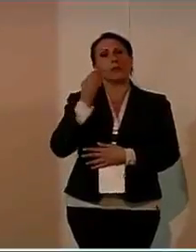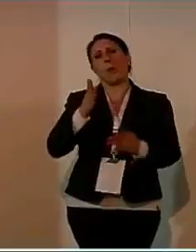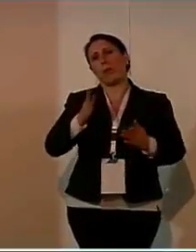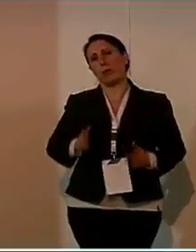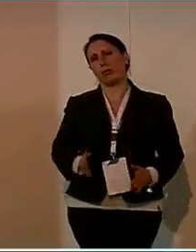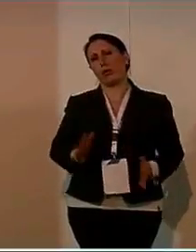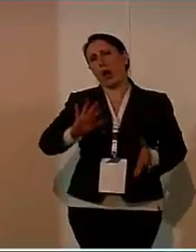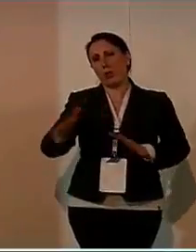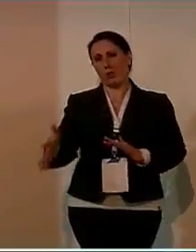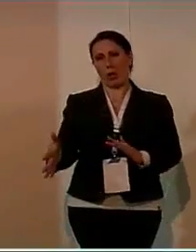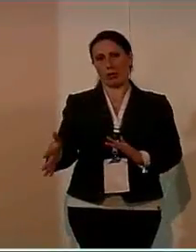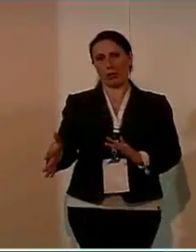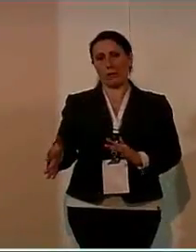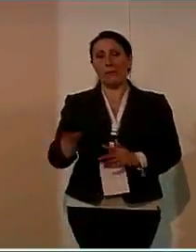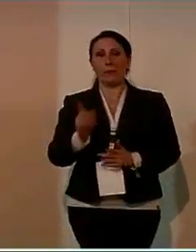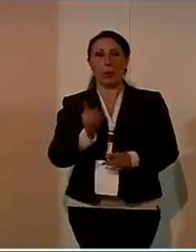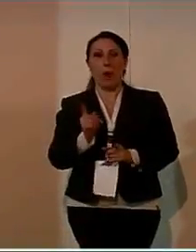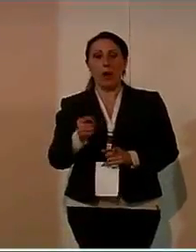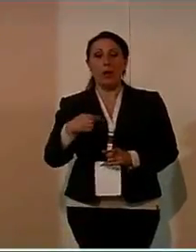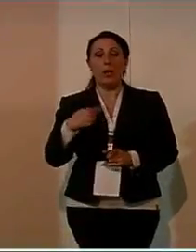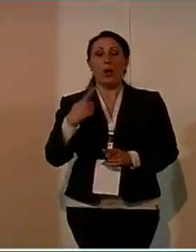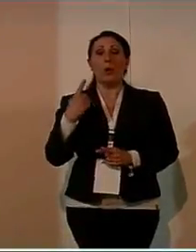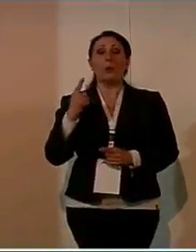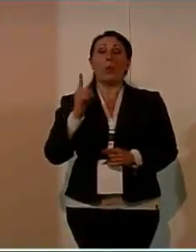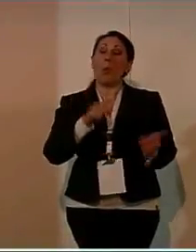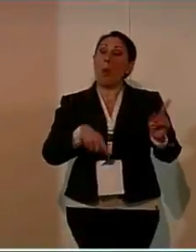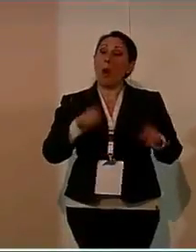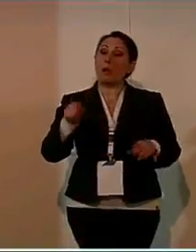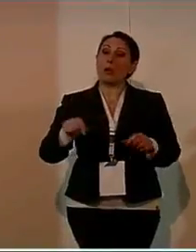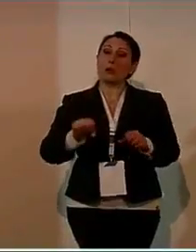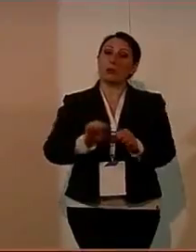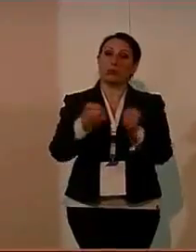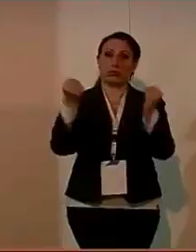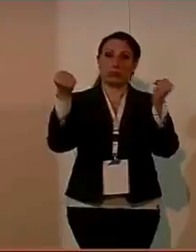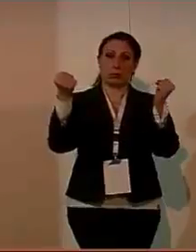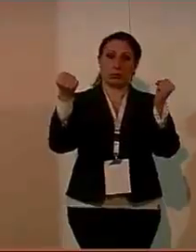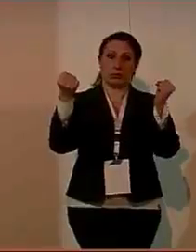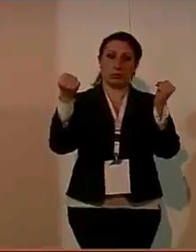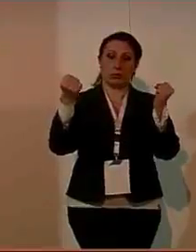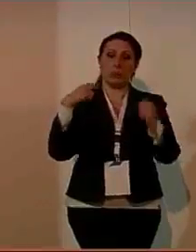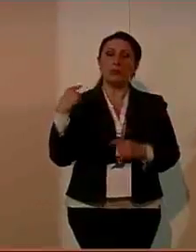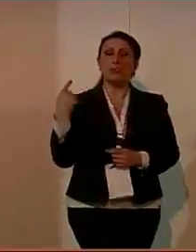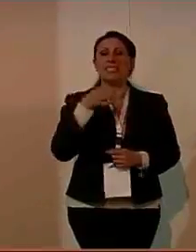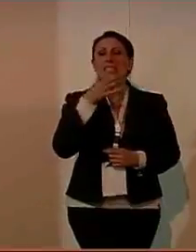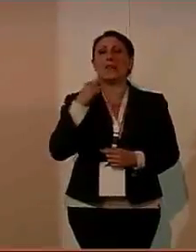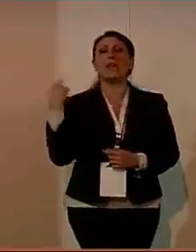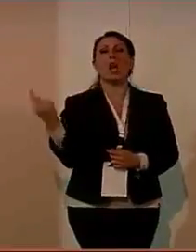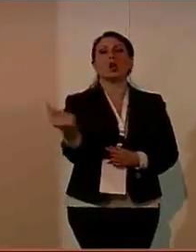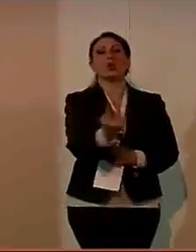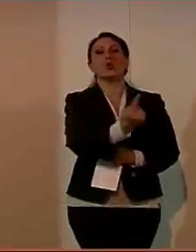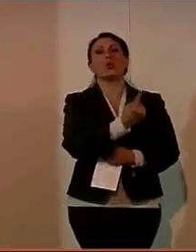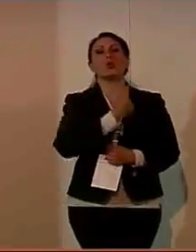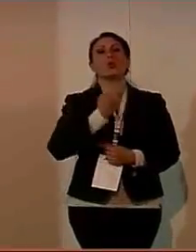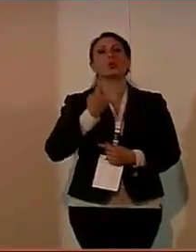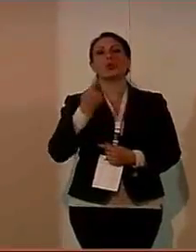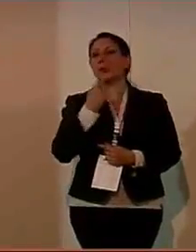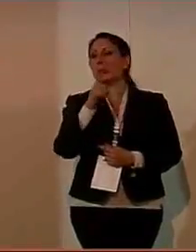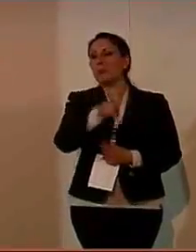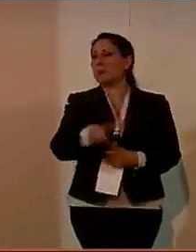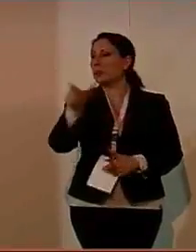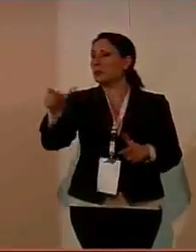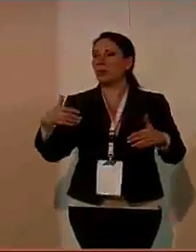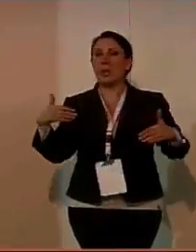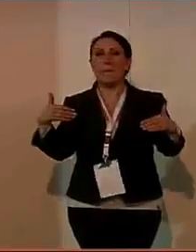un'altra ed è che se qualcosa si è spezzato e perché tutti noi chi è qui voi